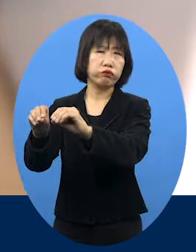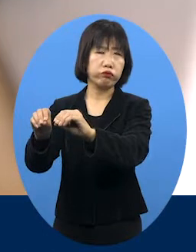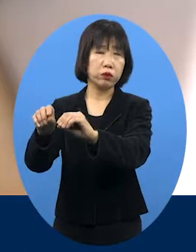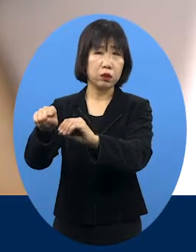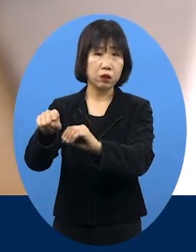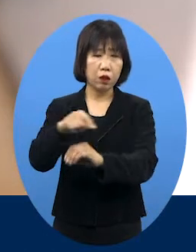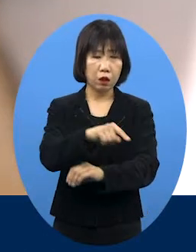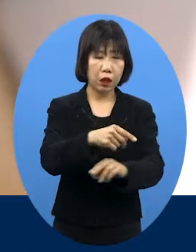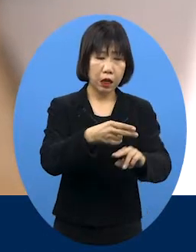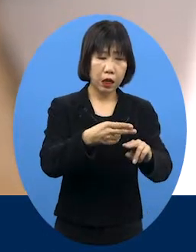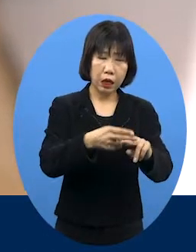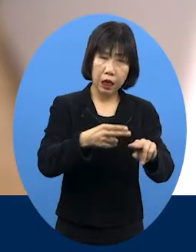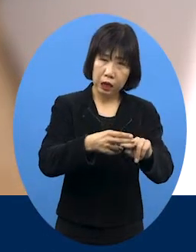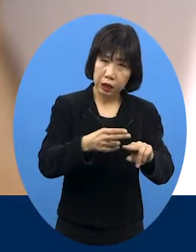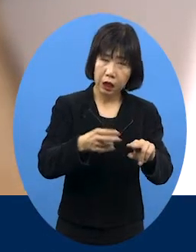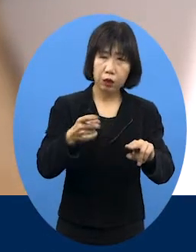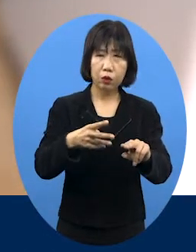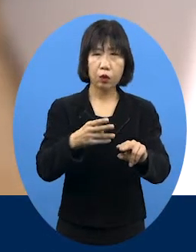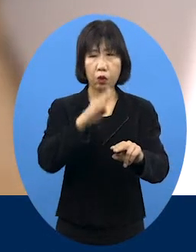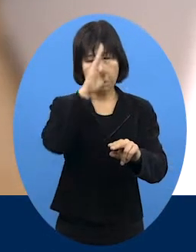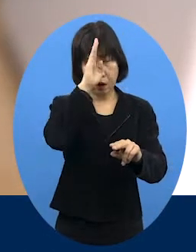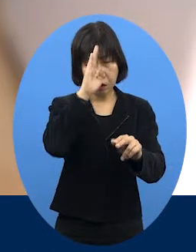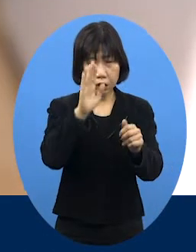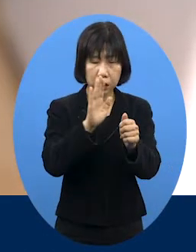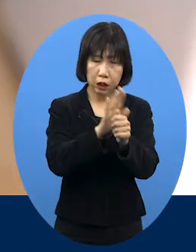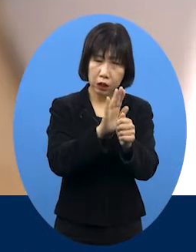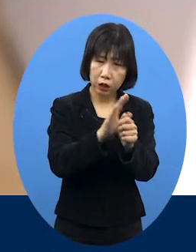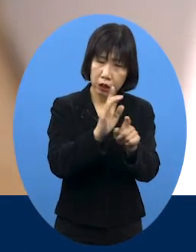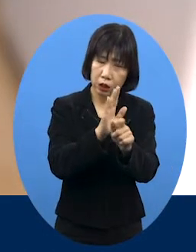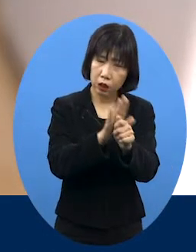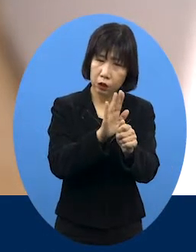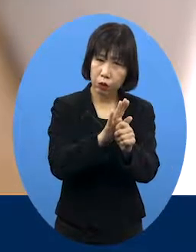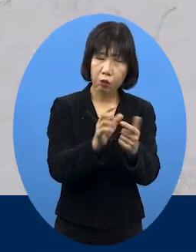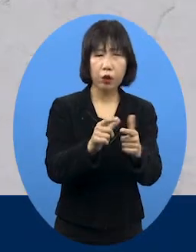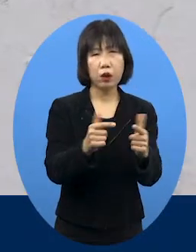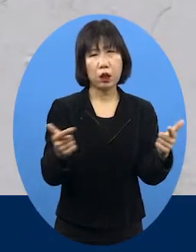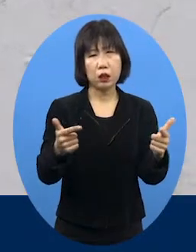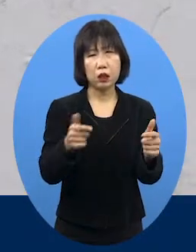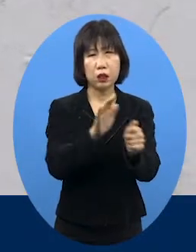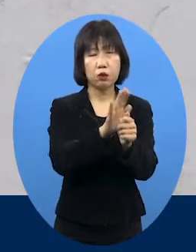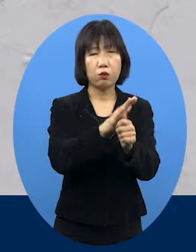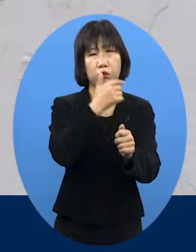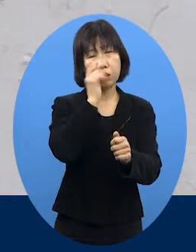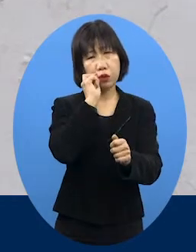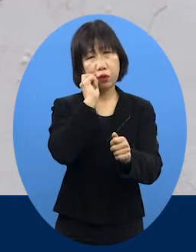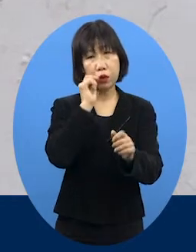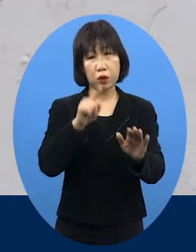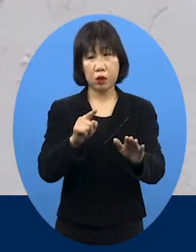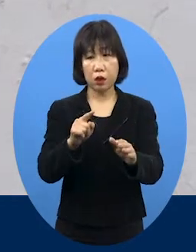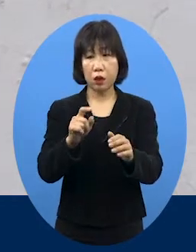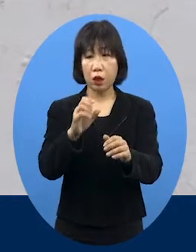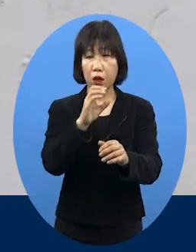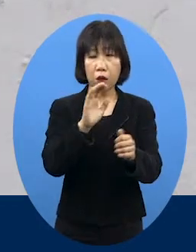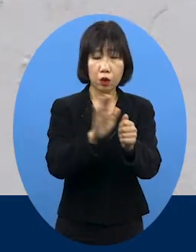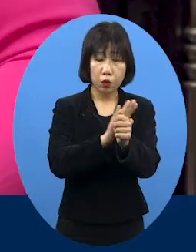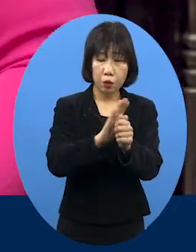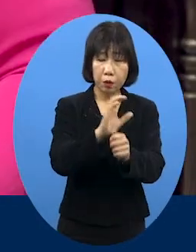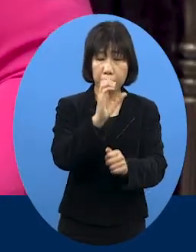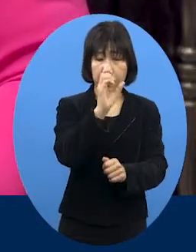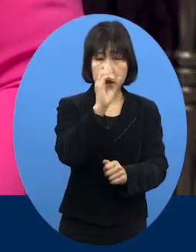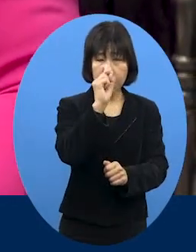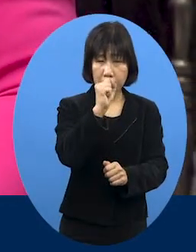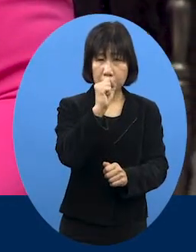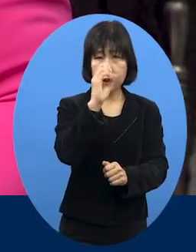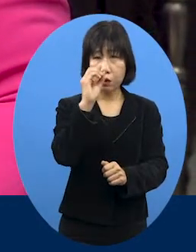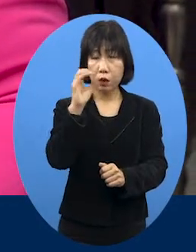가사 간병 식사 등에 어려움을 겪고 있는 구민들에게 돌봄 sos 센터 사업이 일인가 고 고독사